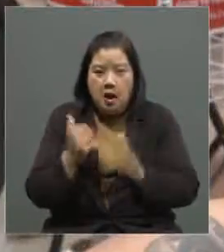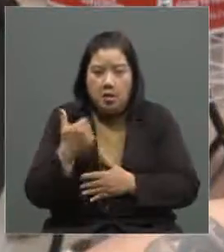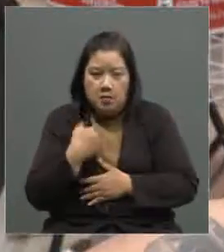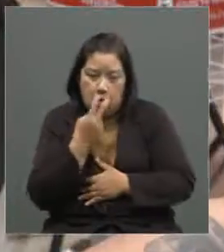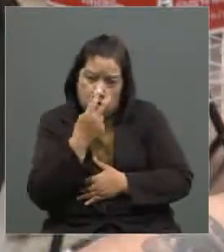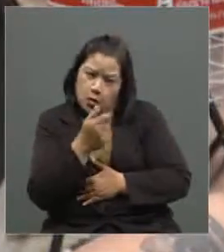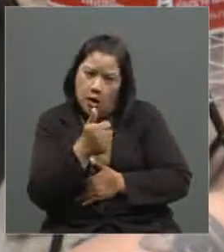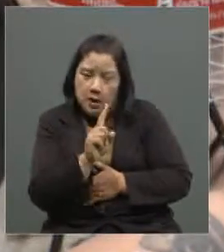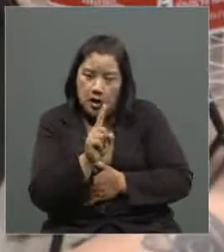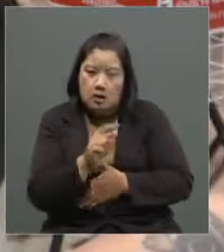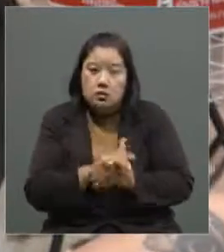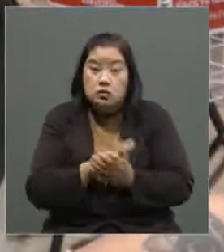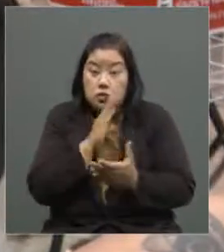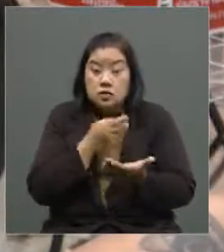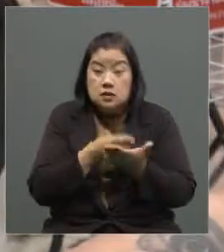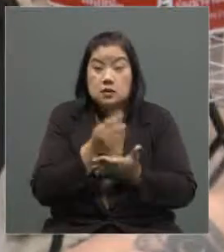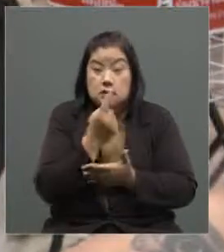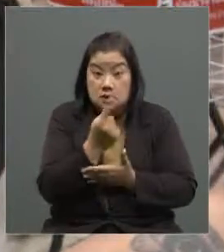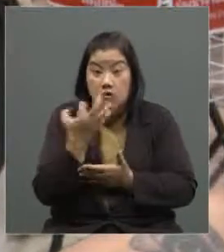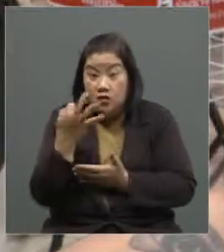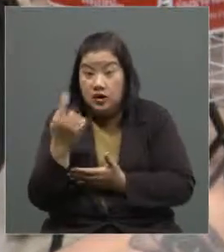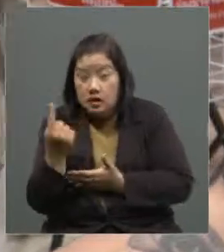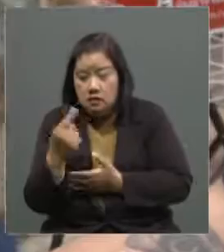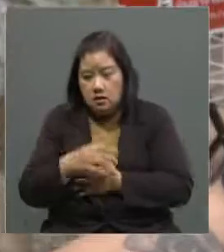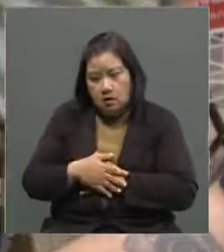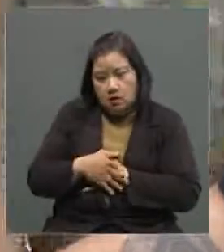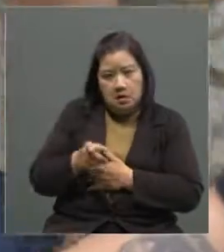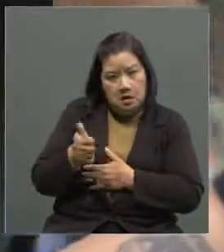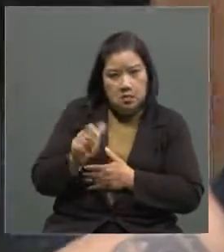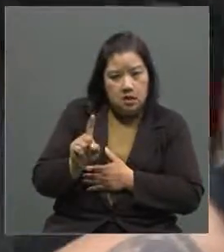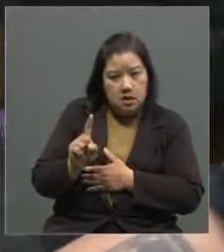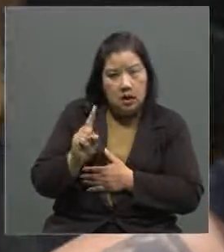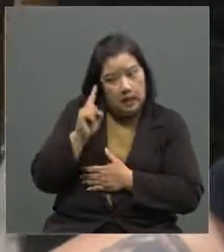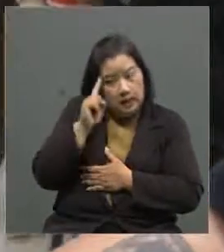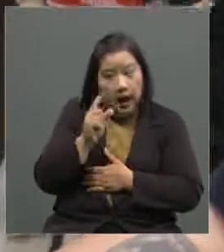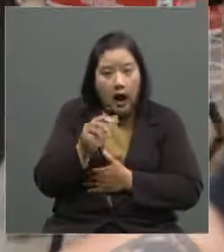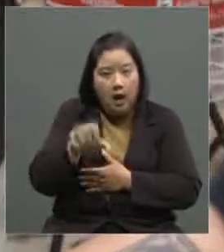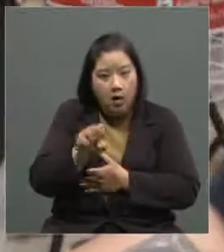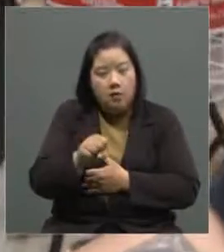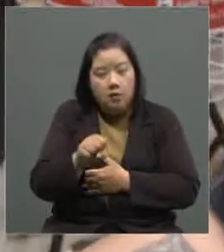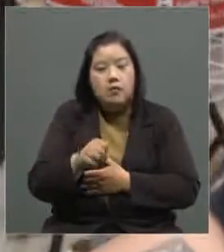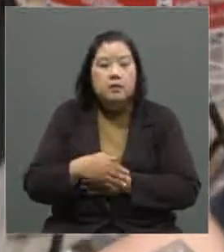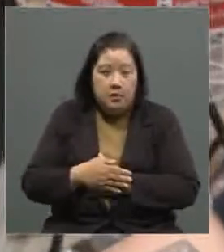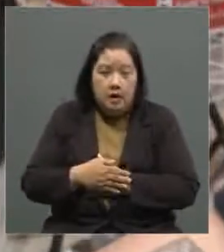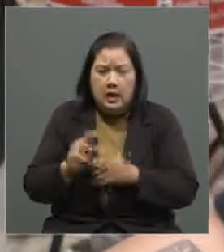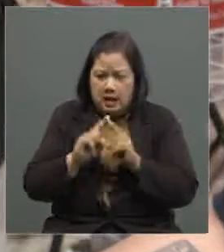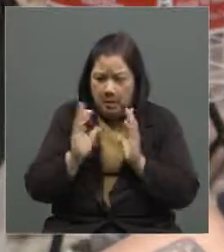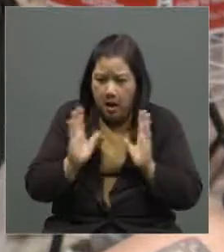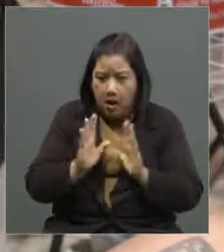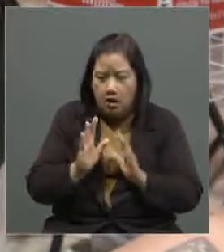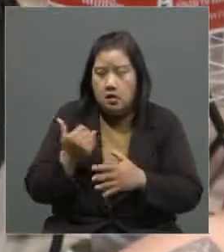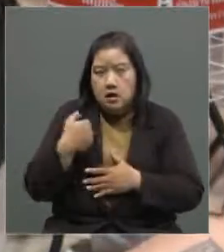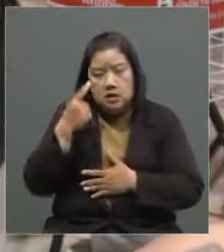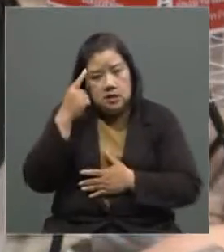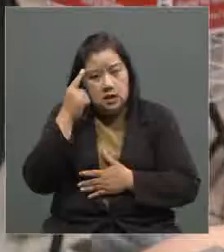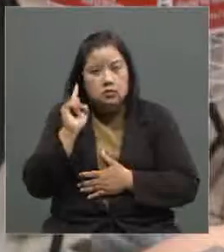ด้วยหรือเปล่าพอมาเป็นซื้อ1ฟรี1ปุ๊บเนี่ยเขาก็มองเห็นว่าเฮ้ยมันคุ้มค่าเขาก็จะซื้อเพิ่มเติมแล้วก็แต่ส่วนใหญ่การก่อนการตัด